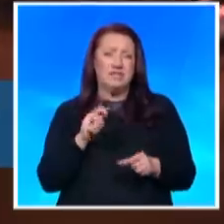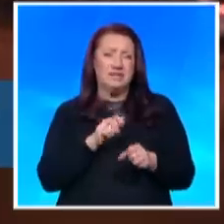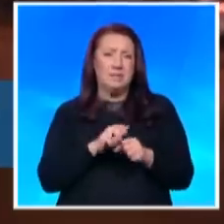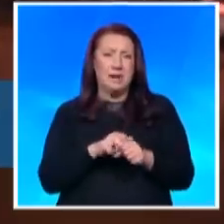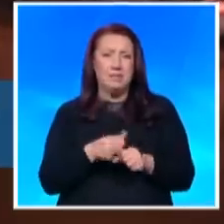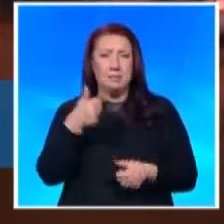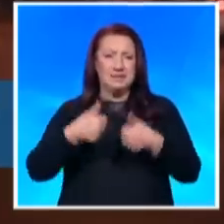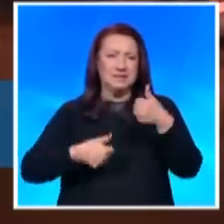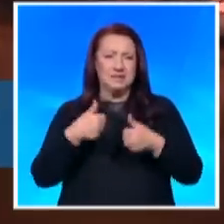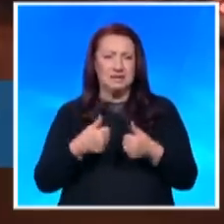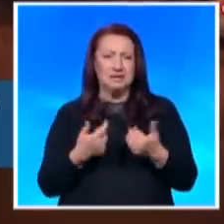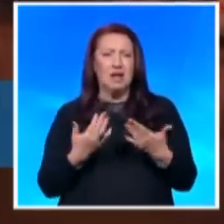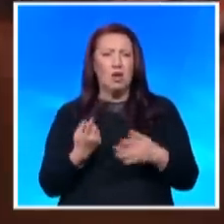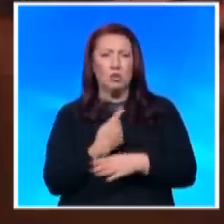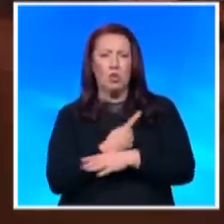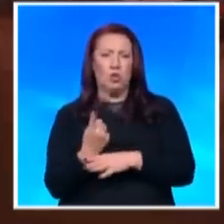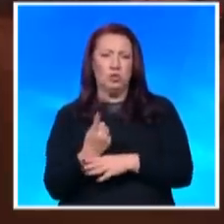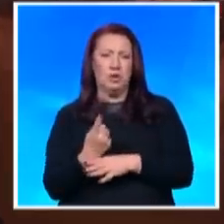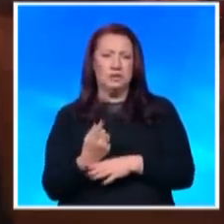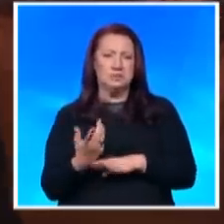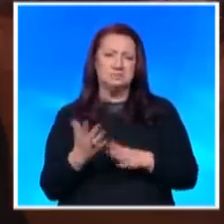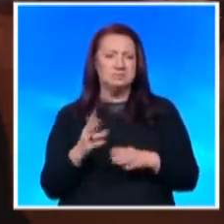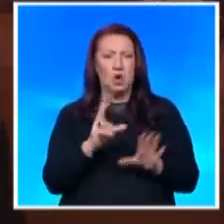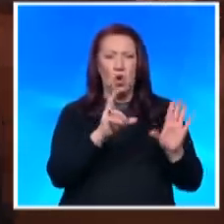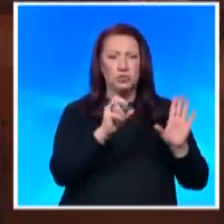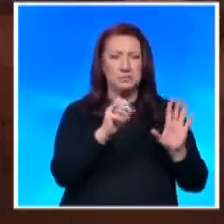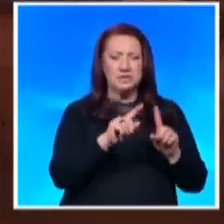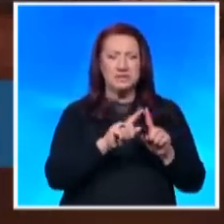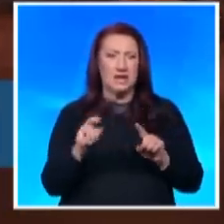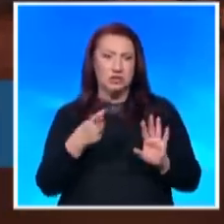колко карат? Поне 80-100.